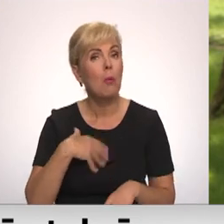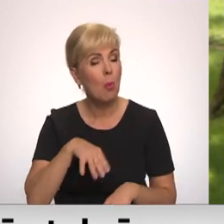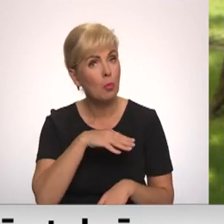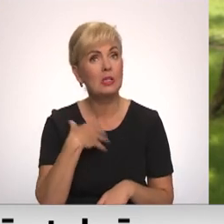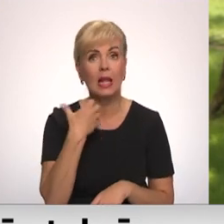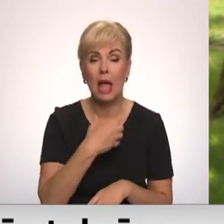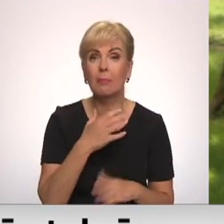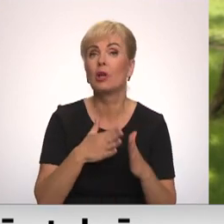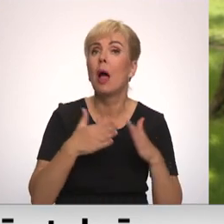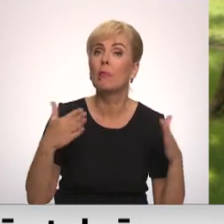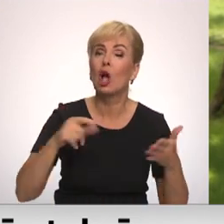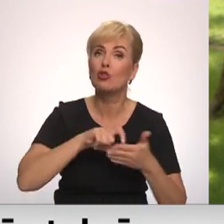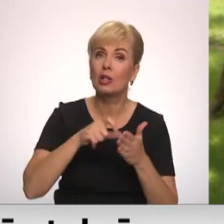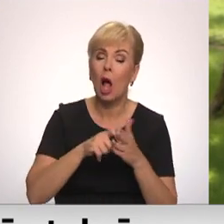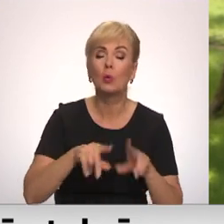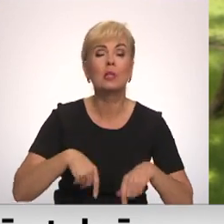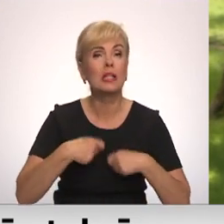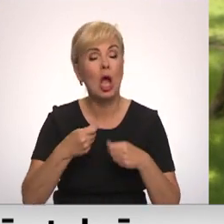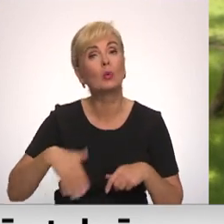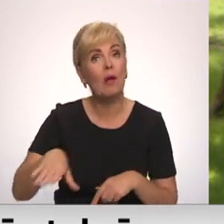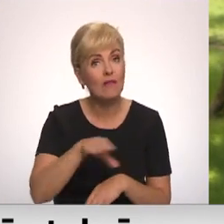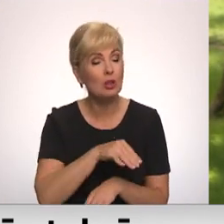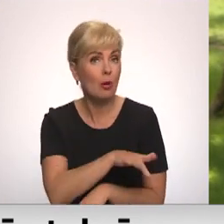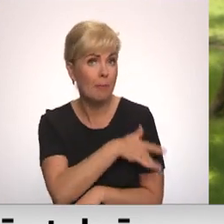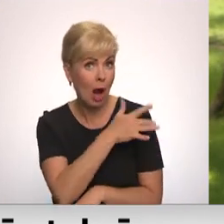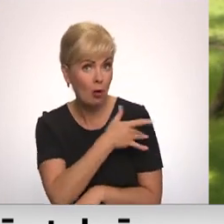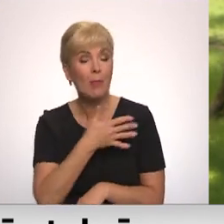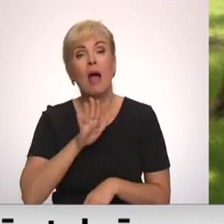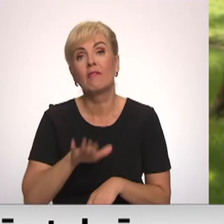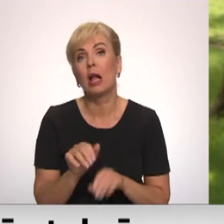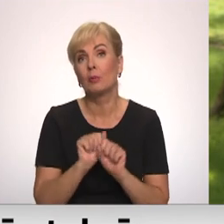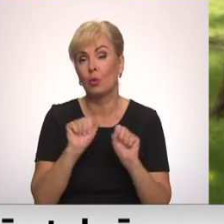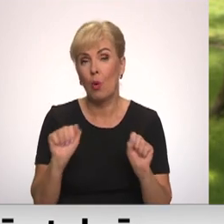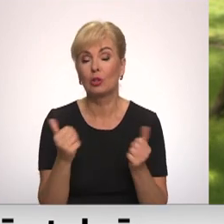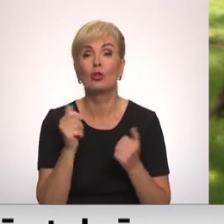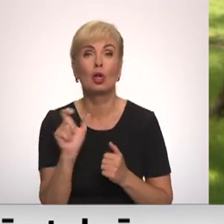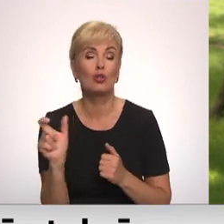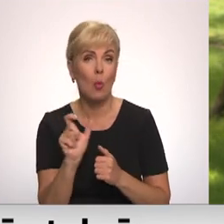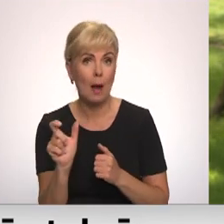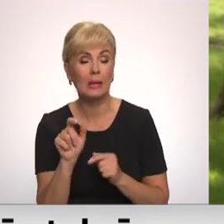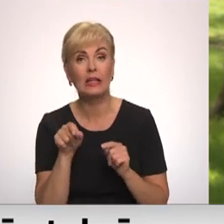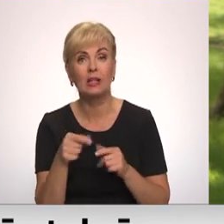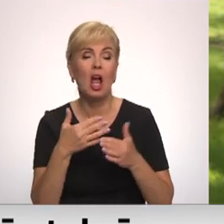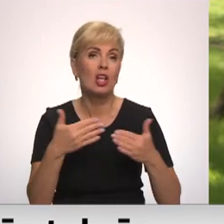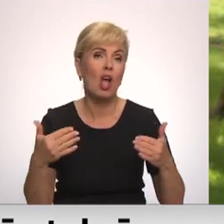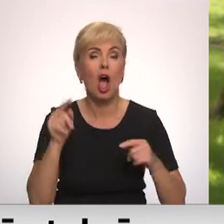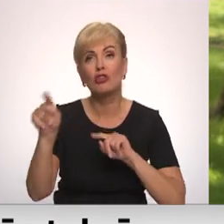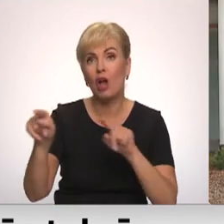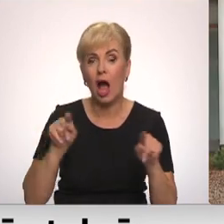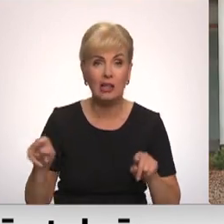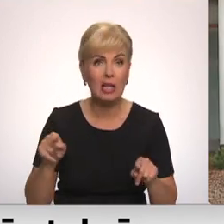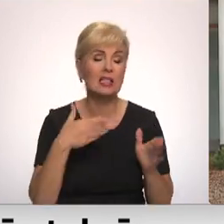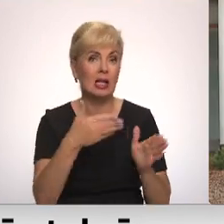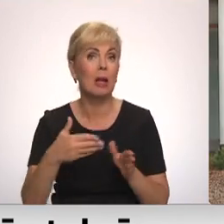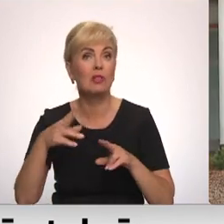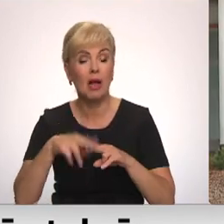nepieciešams gan plašākas telpas, lai sniegtu visus pakalpojumus, kurus mēs varam nodrošināt, kas šobrīd ir izvietoti dažādās slimnīcas vietās.